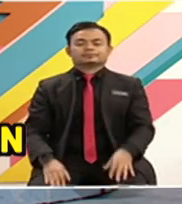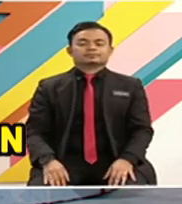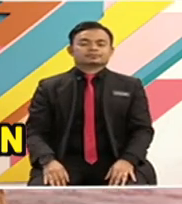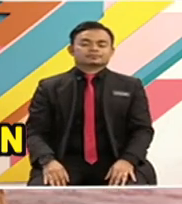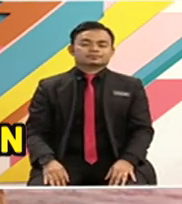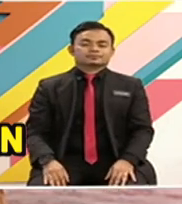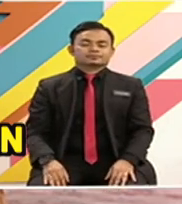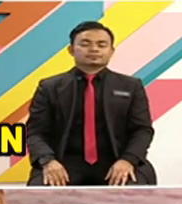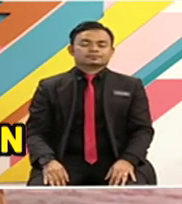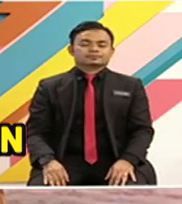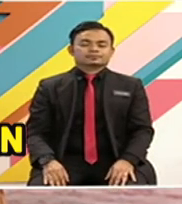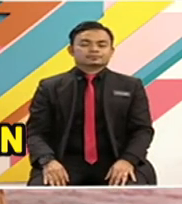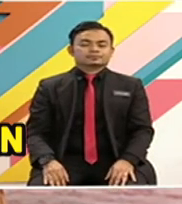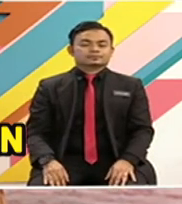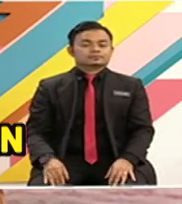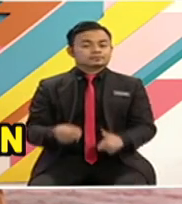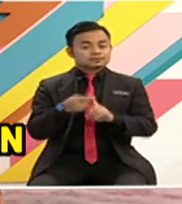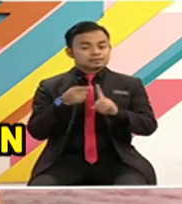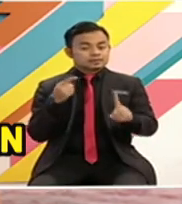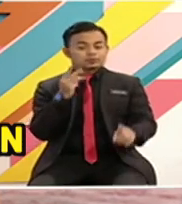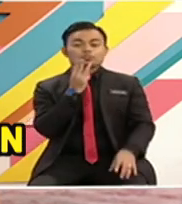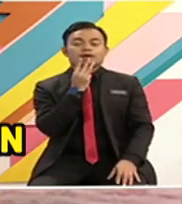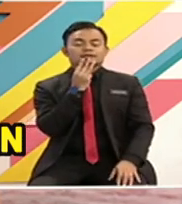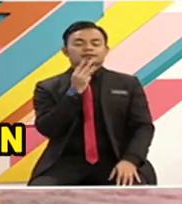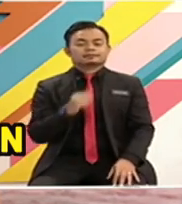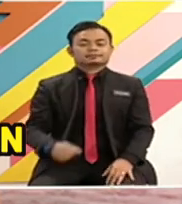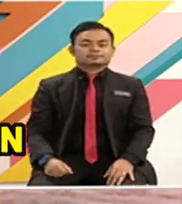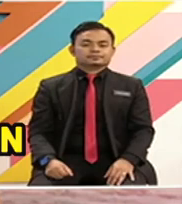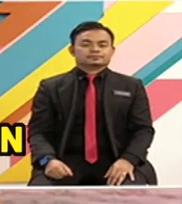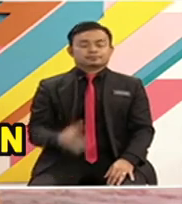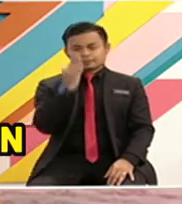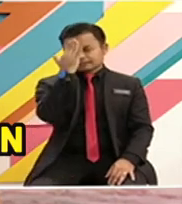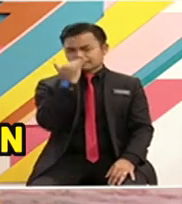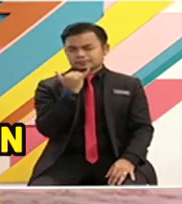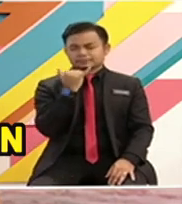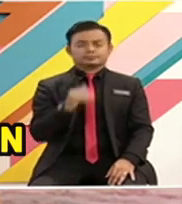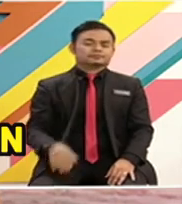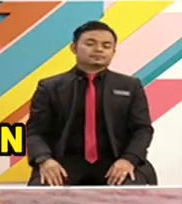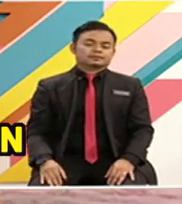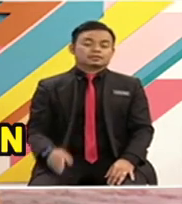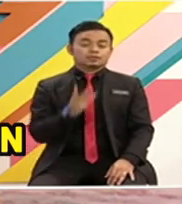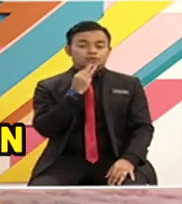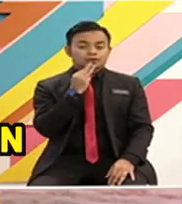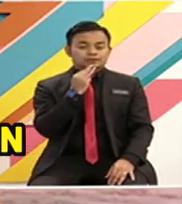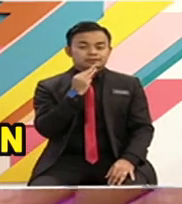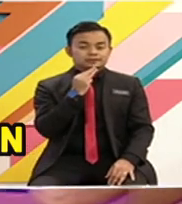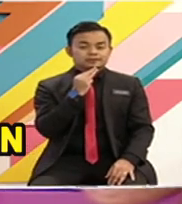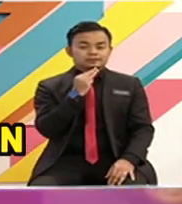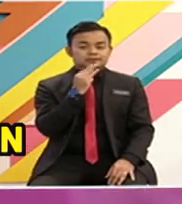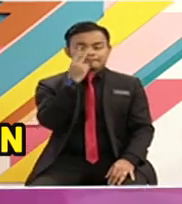ac-ad dari segi warna kok gue Diem kecil sepak warning menyela dan